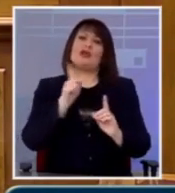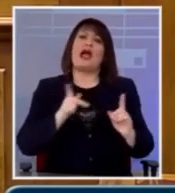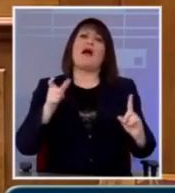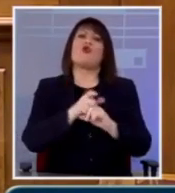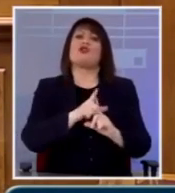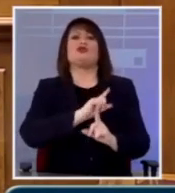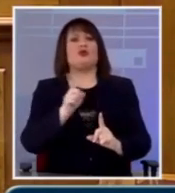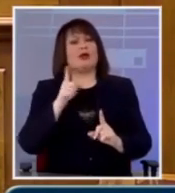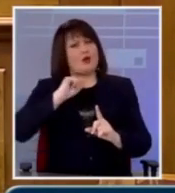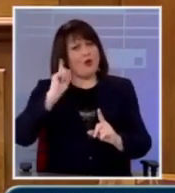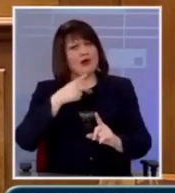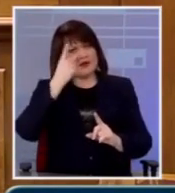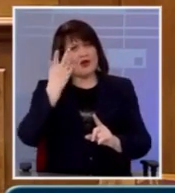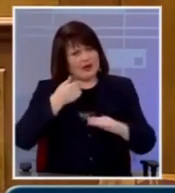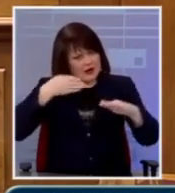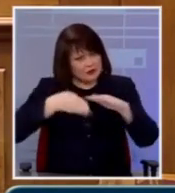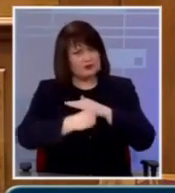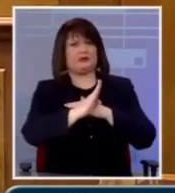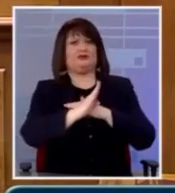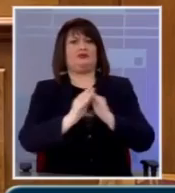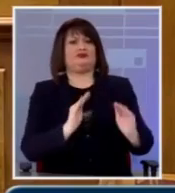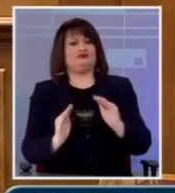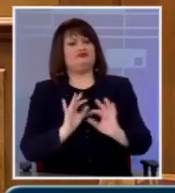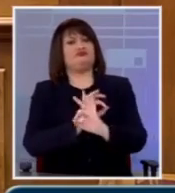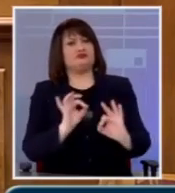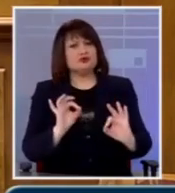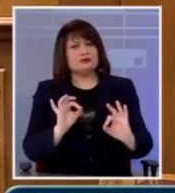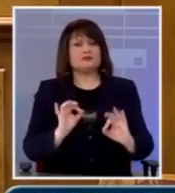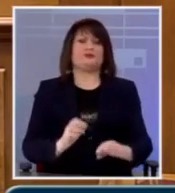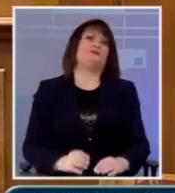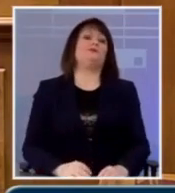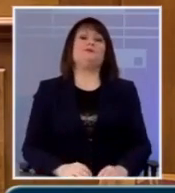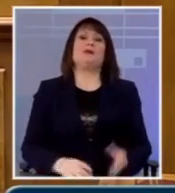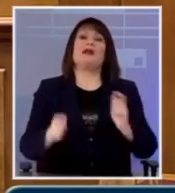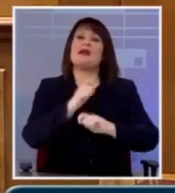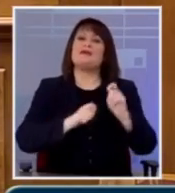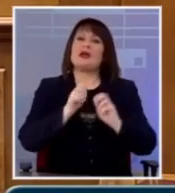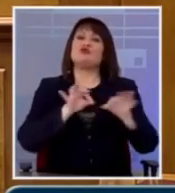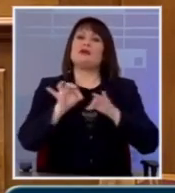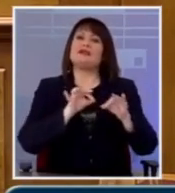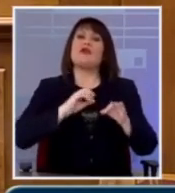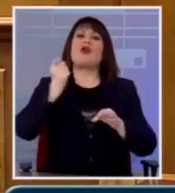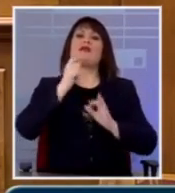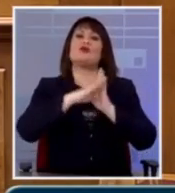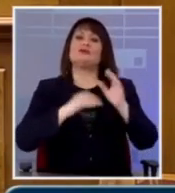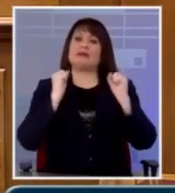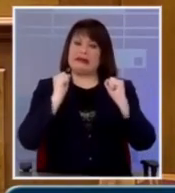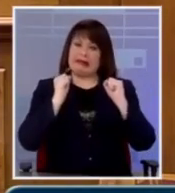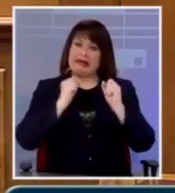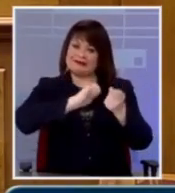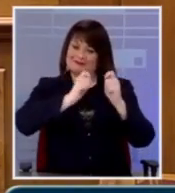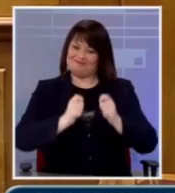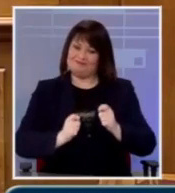από την πρόσβαση σε αξιόπιστη υγειονομική φροντίδα και να υλοποιήσουμε ένα σχέδιο ανασυγκρότησης του ΕΣΥ και εξάλληψης